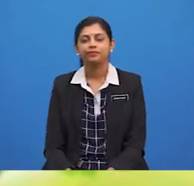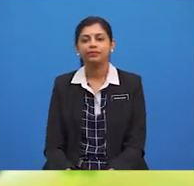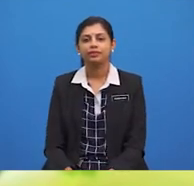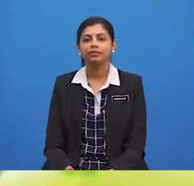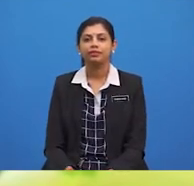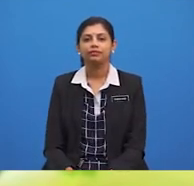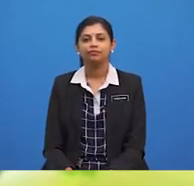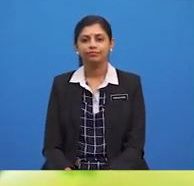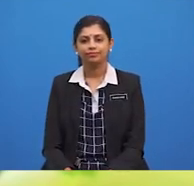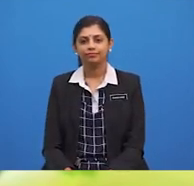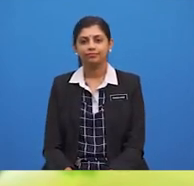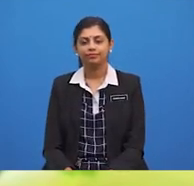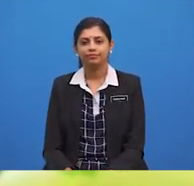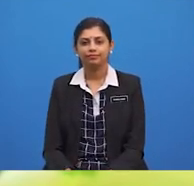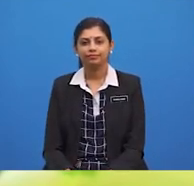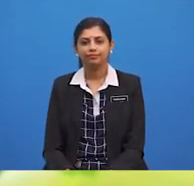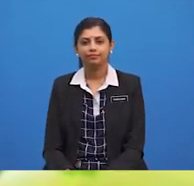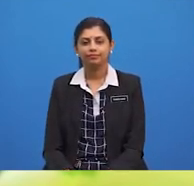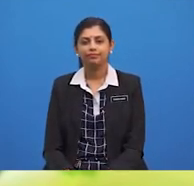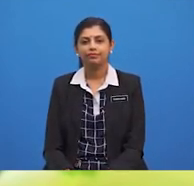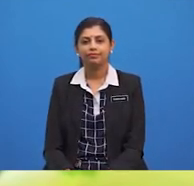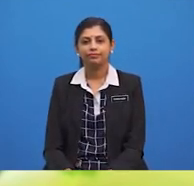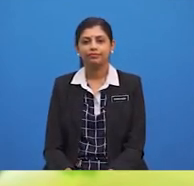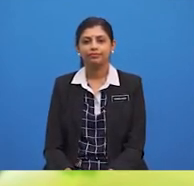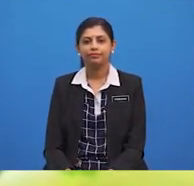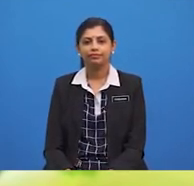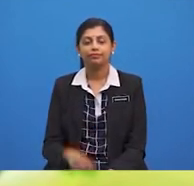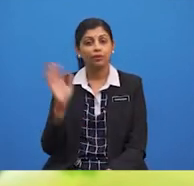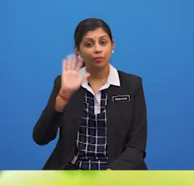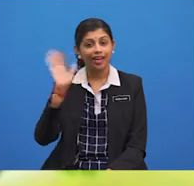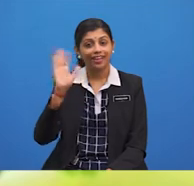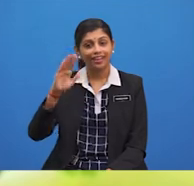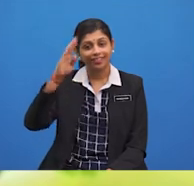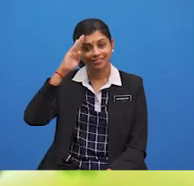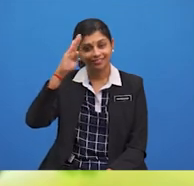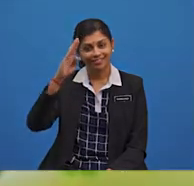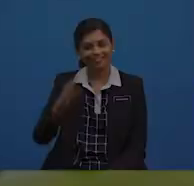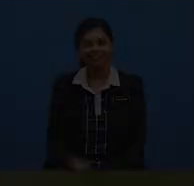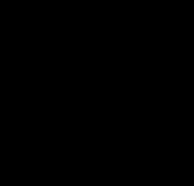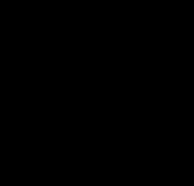akan datang. Assalamualaikum. Bye.